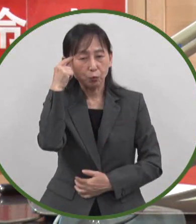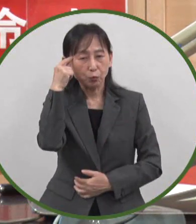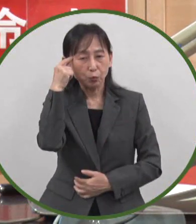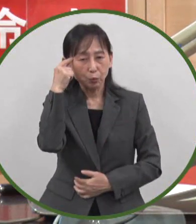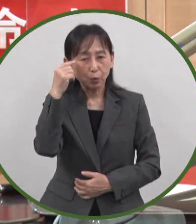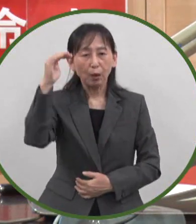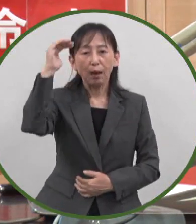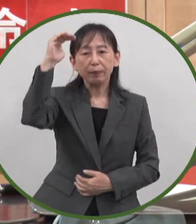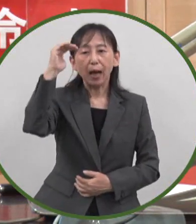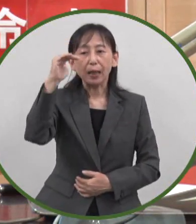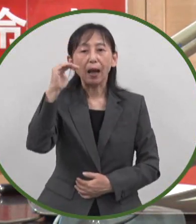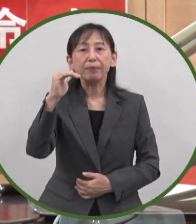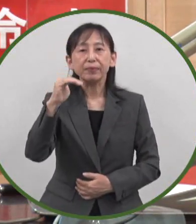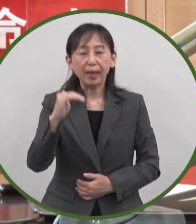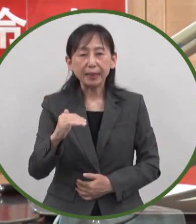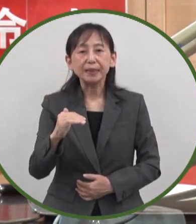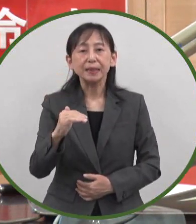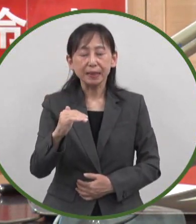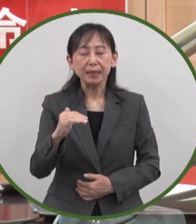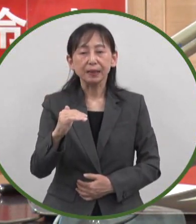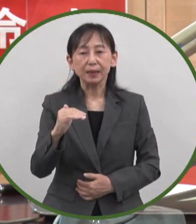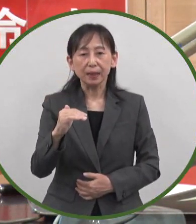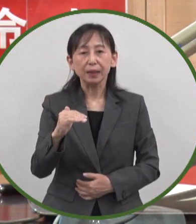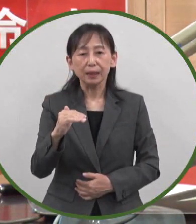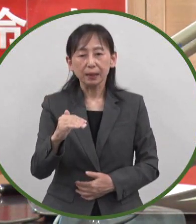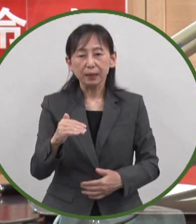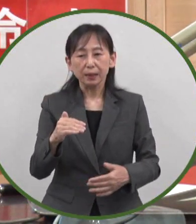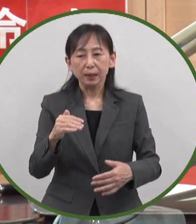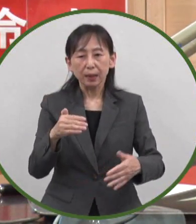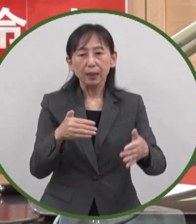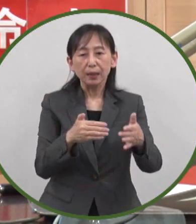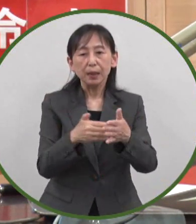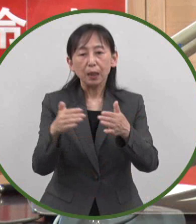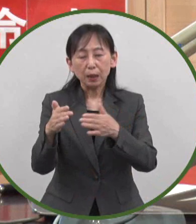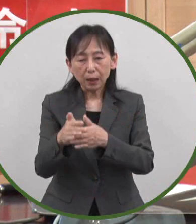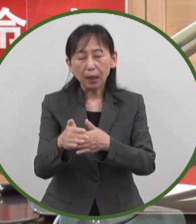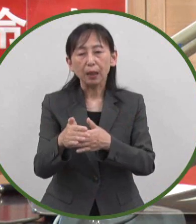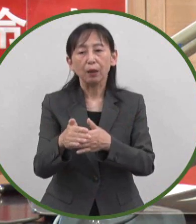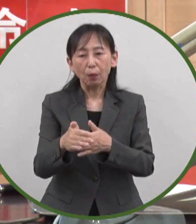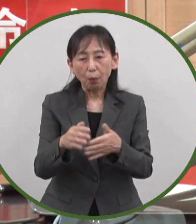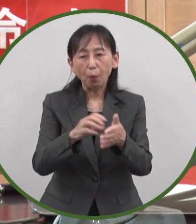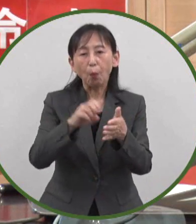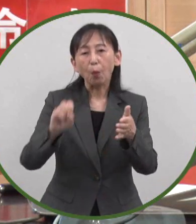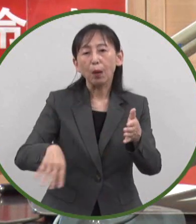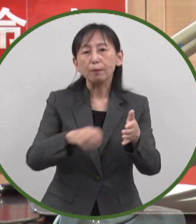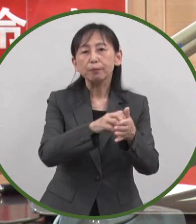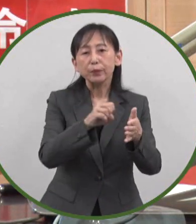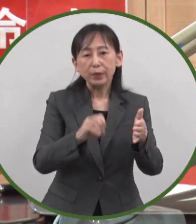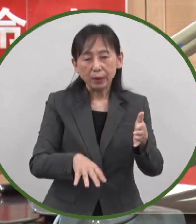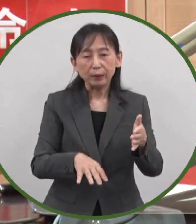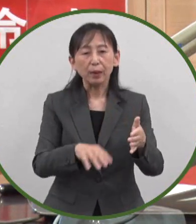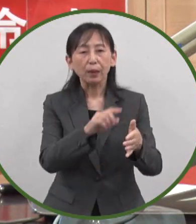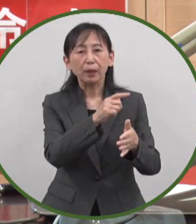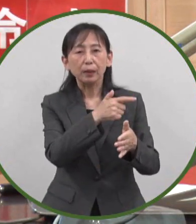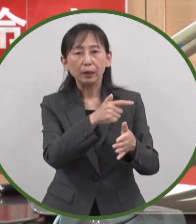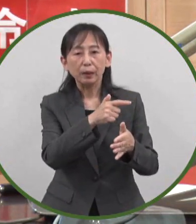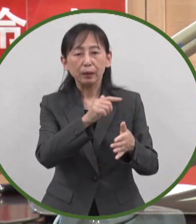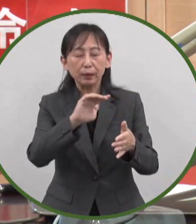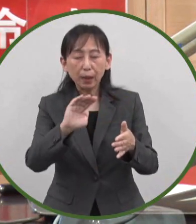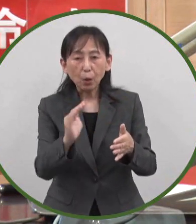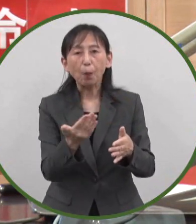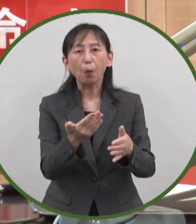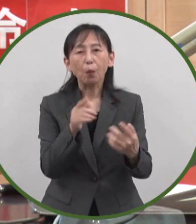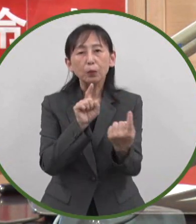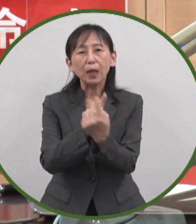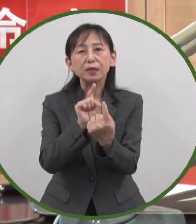な緩和を前提としてですね、何らかの対策は必要であるというふうには考